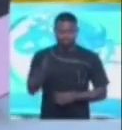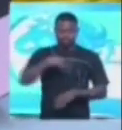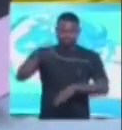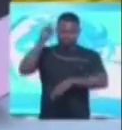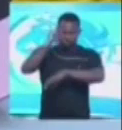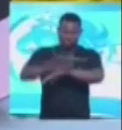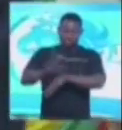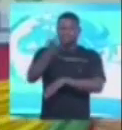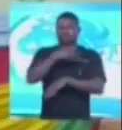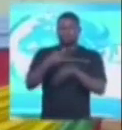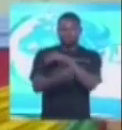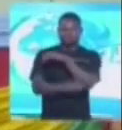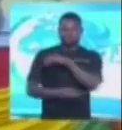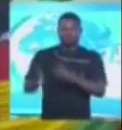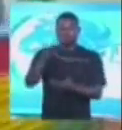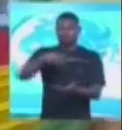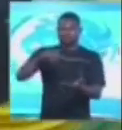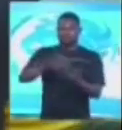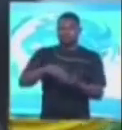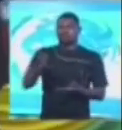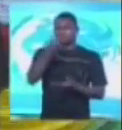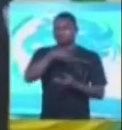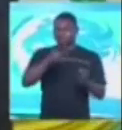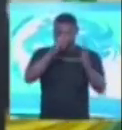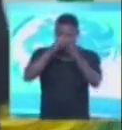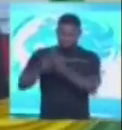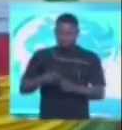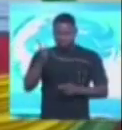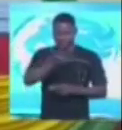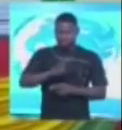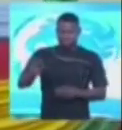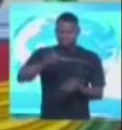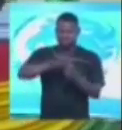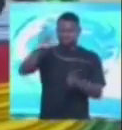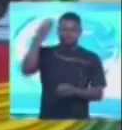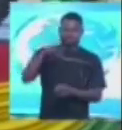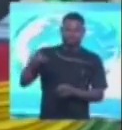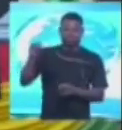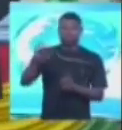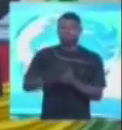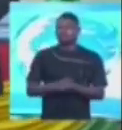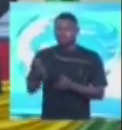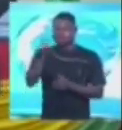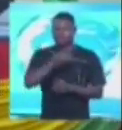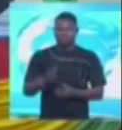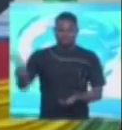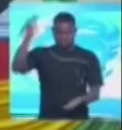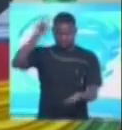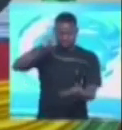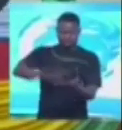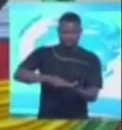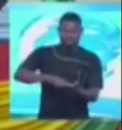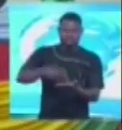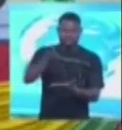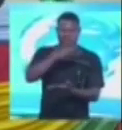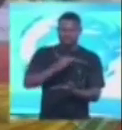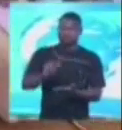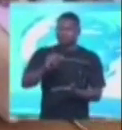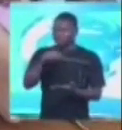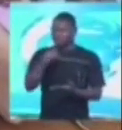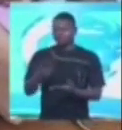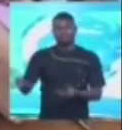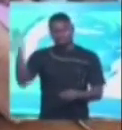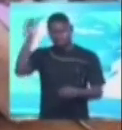et l'union des burkinabè du grand ouest de la preuve sera officiellement leur union un mariage qui engage les deux